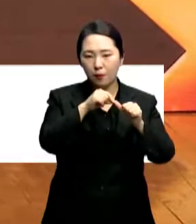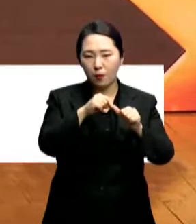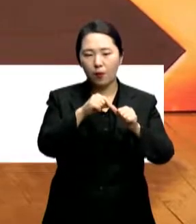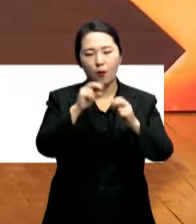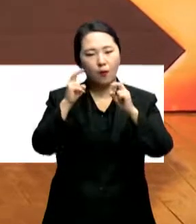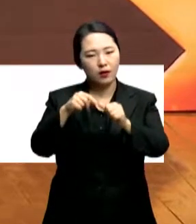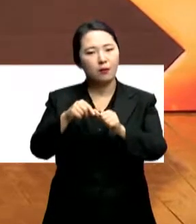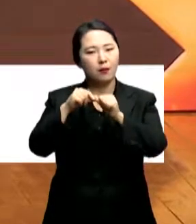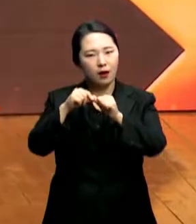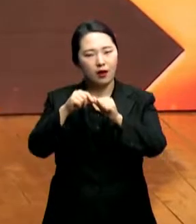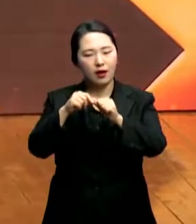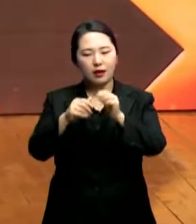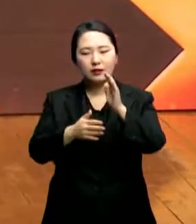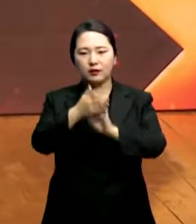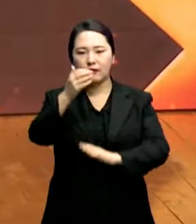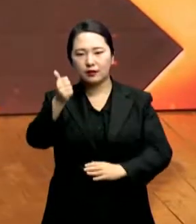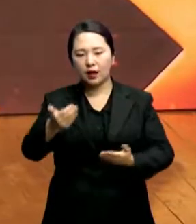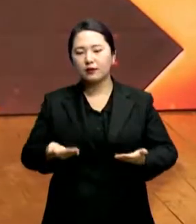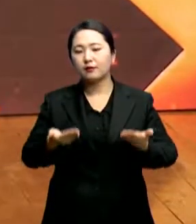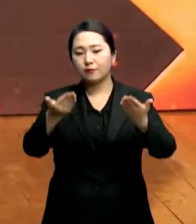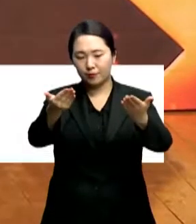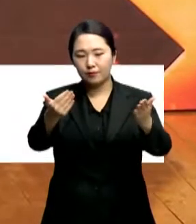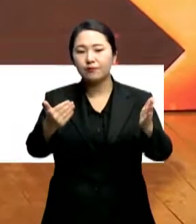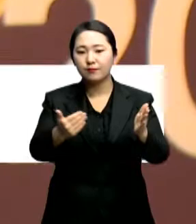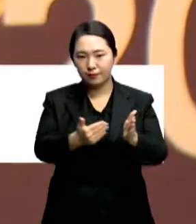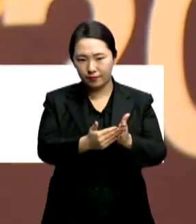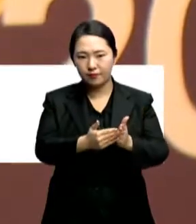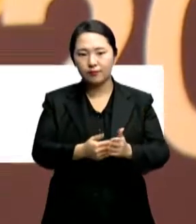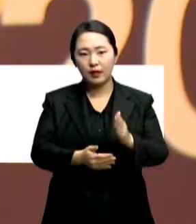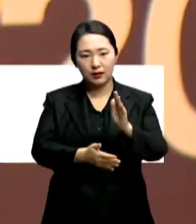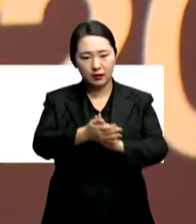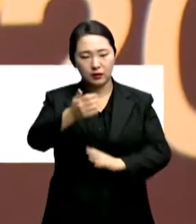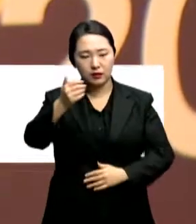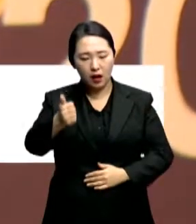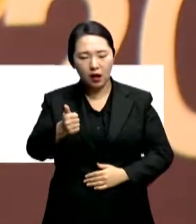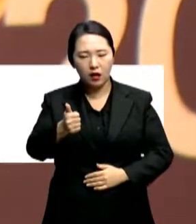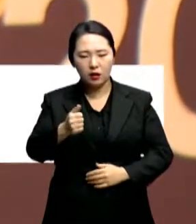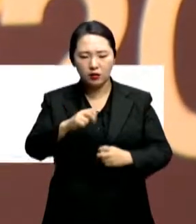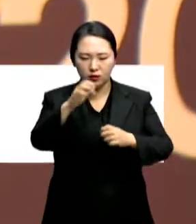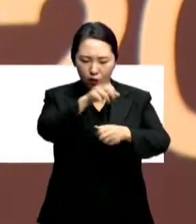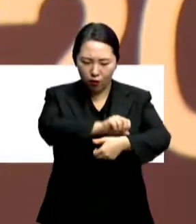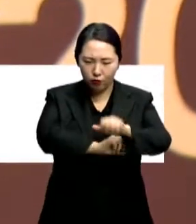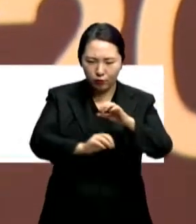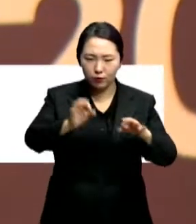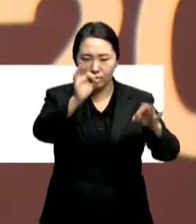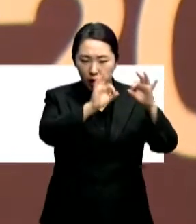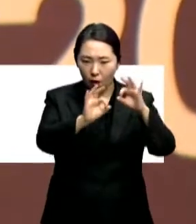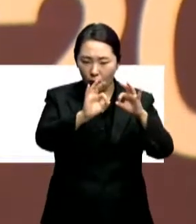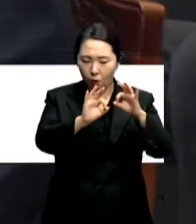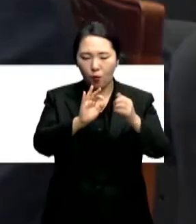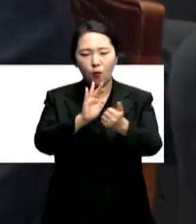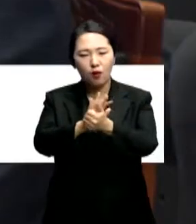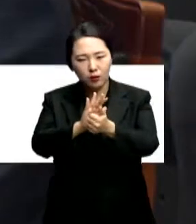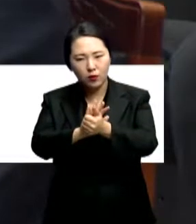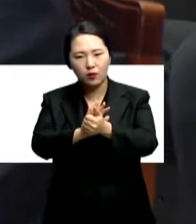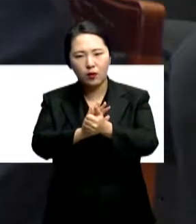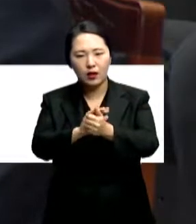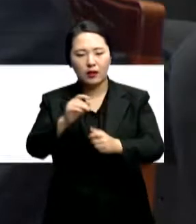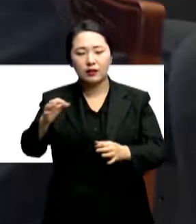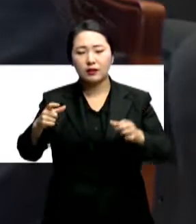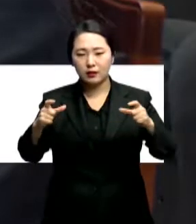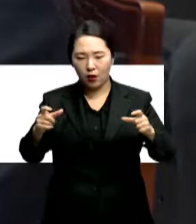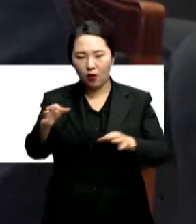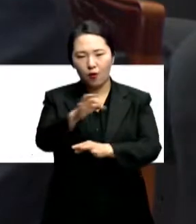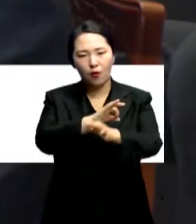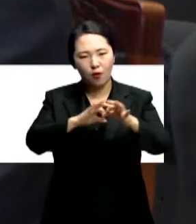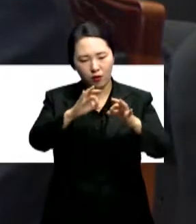인천시장이 시상했습니다. 유정복 시장은 적극적인 시책 발굴과 지원으로 지역 경제 발전을 이끌어갈